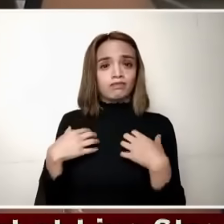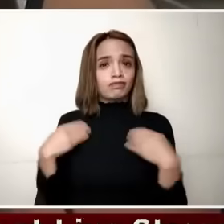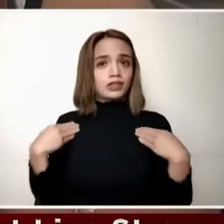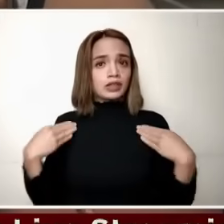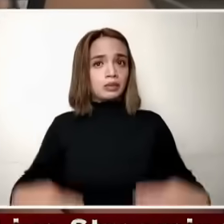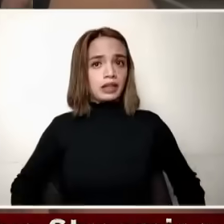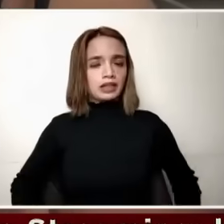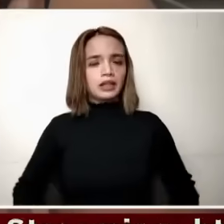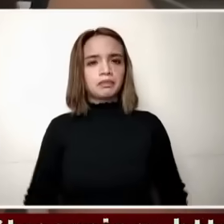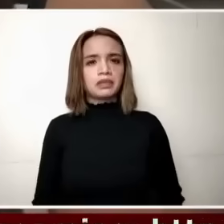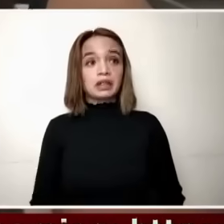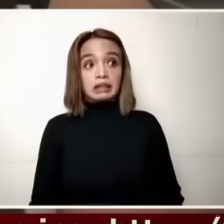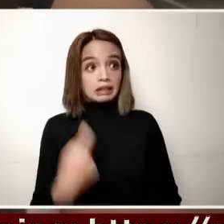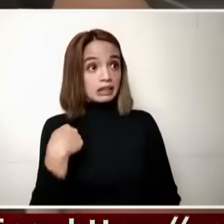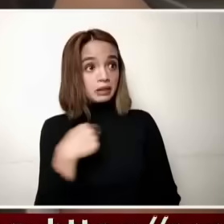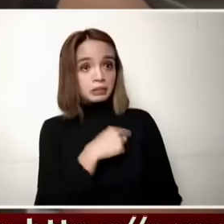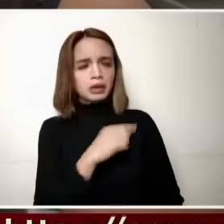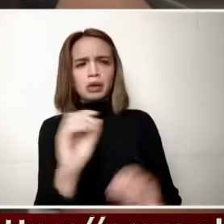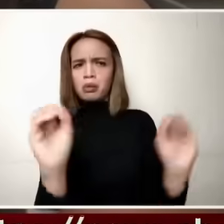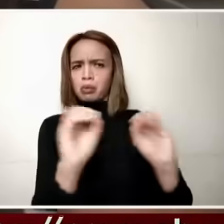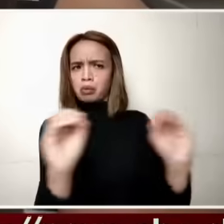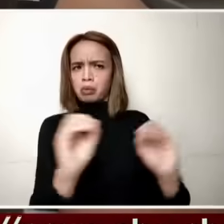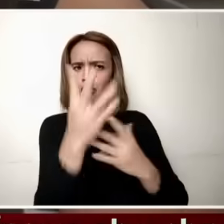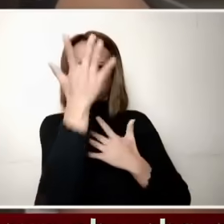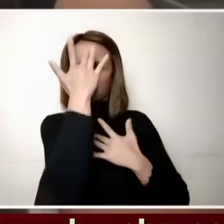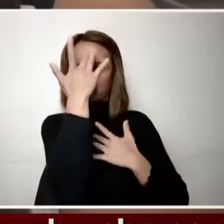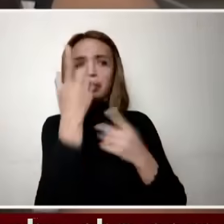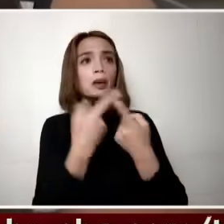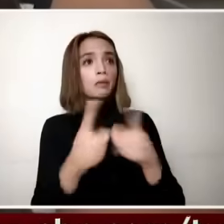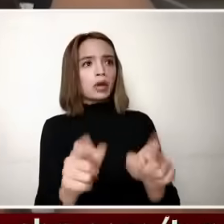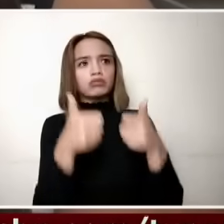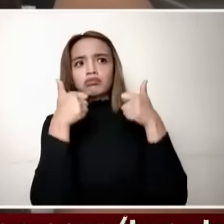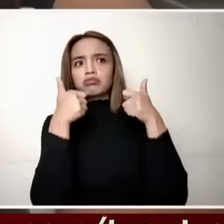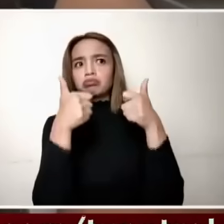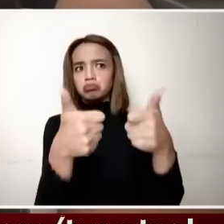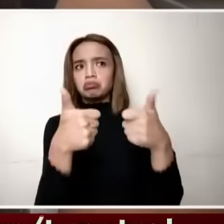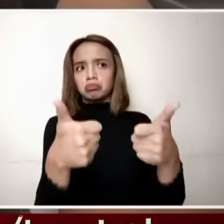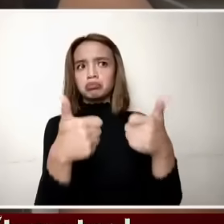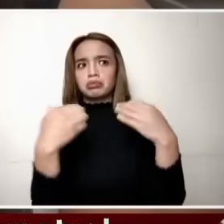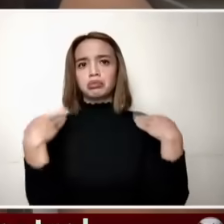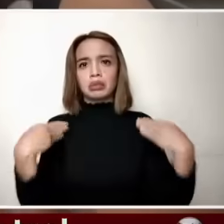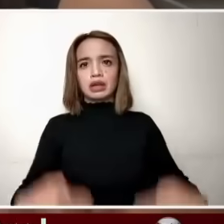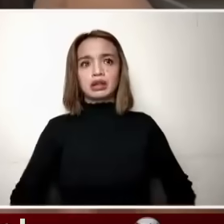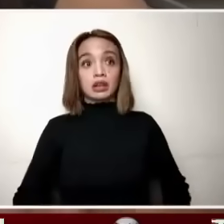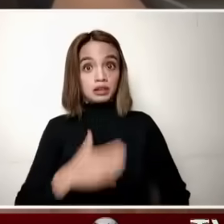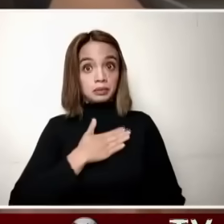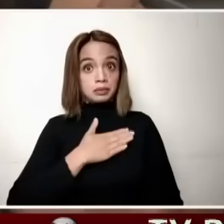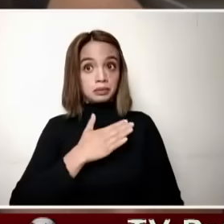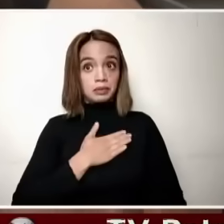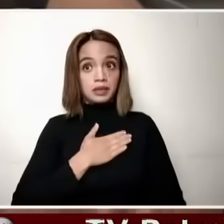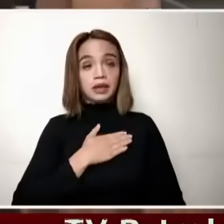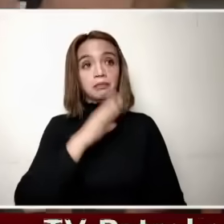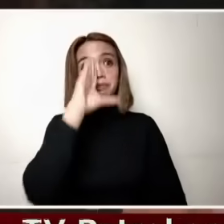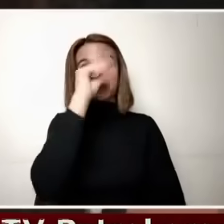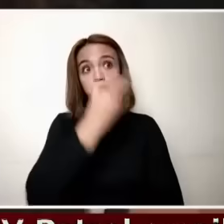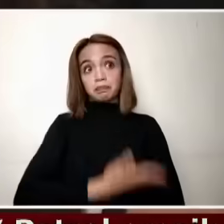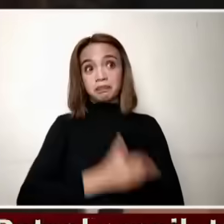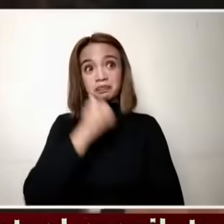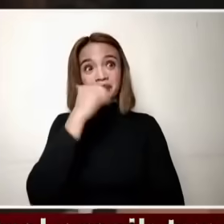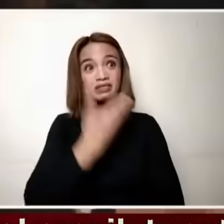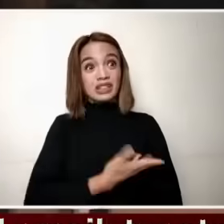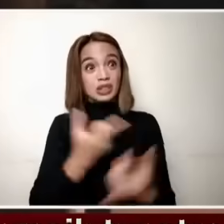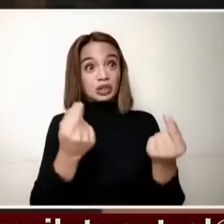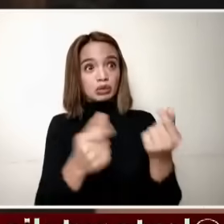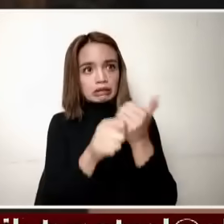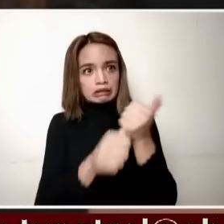kaming sakit, kaya lang po ang ganda po ng reaction sa katawan namin. Yung anak ko po, kung dumumi po siya, 3 beses